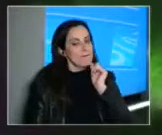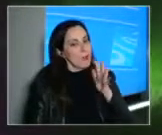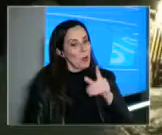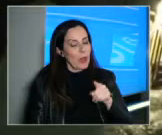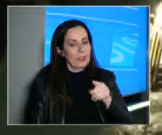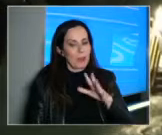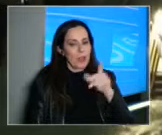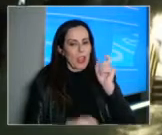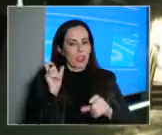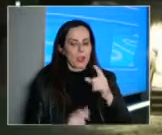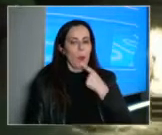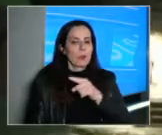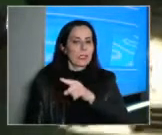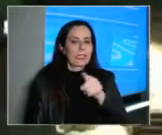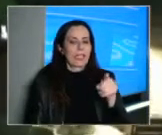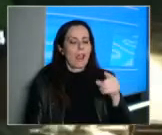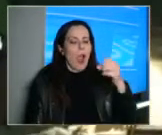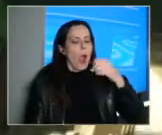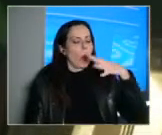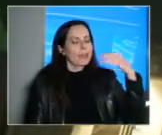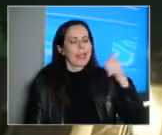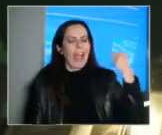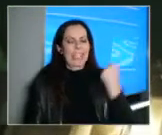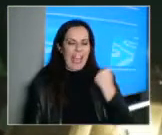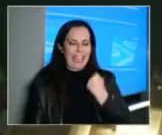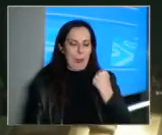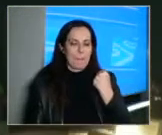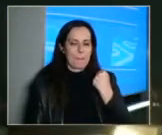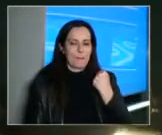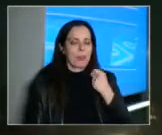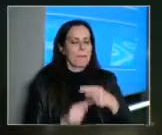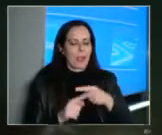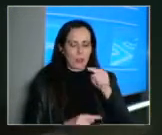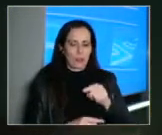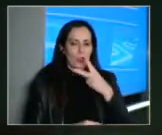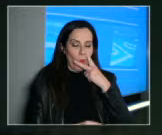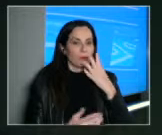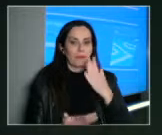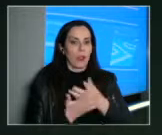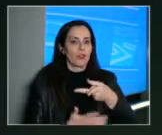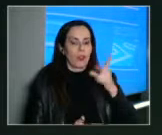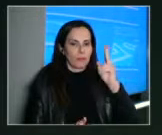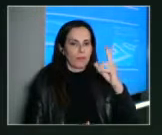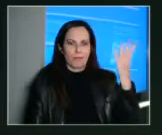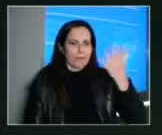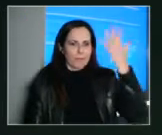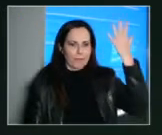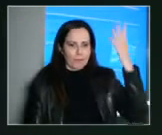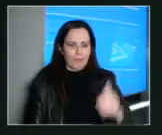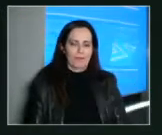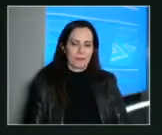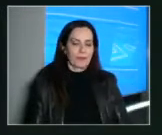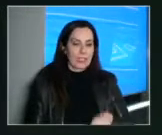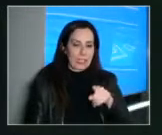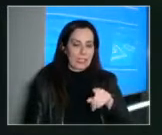כנראה זה מה שהתושבים שם אומרים, שאלה האורות החזקים ביותר מהסוג הזה שנראו שם כבר הרבה מאוד זמן. אגב,